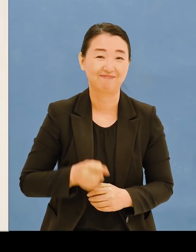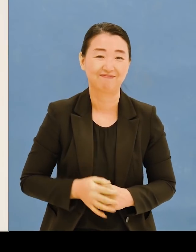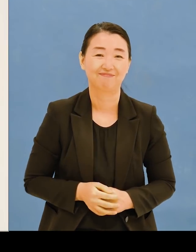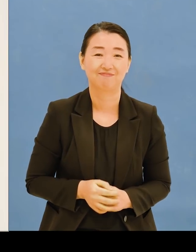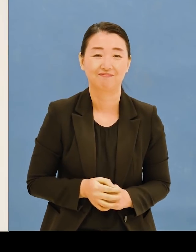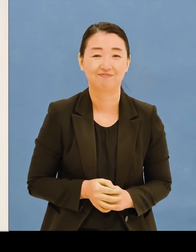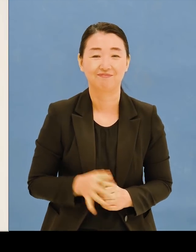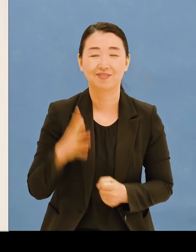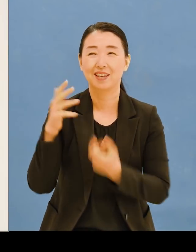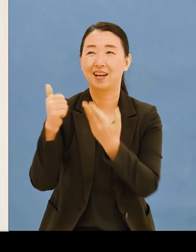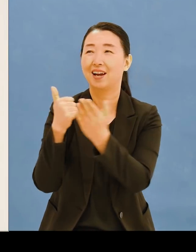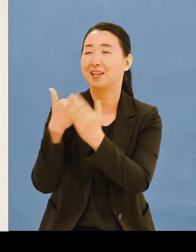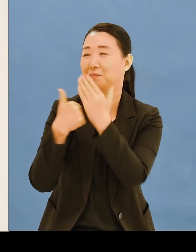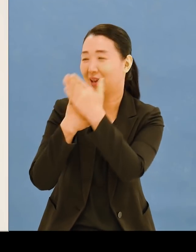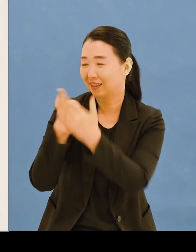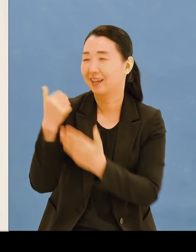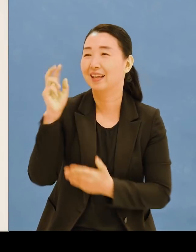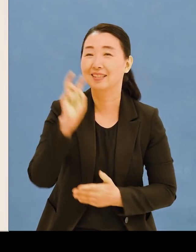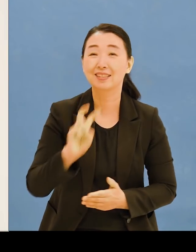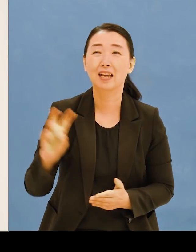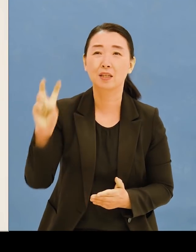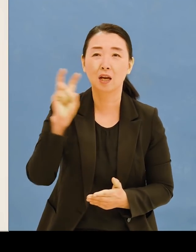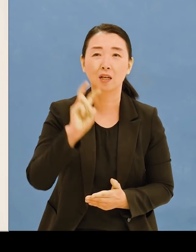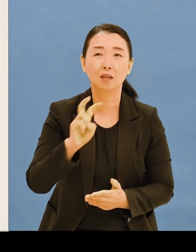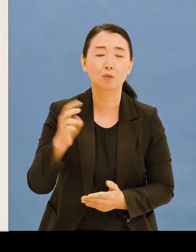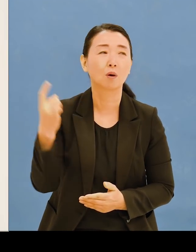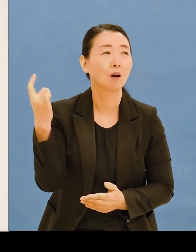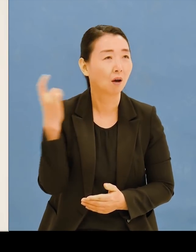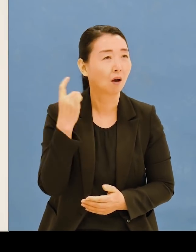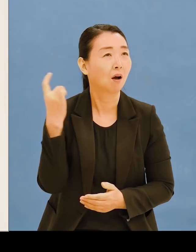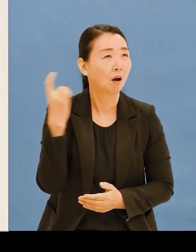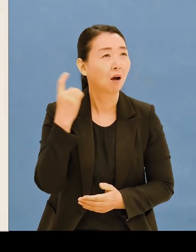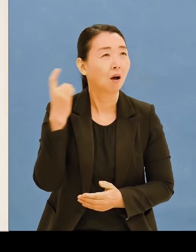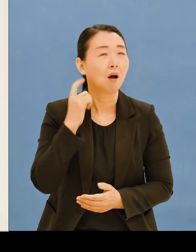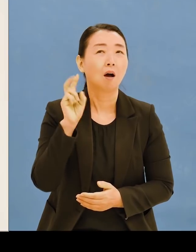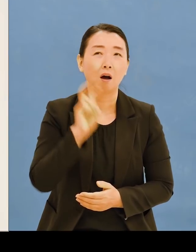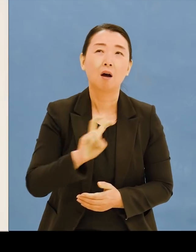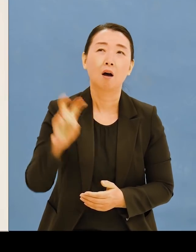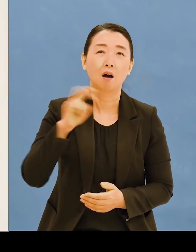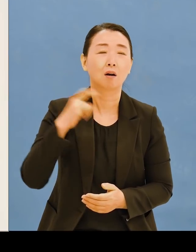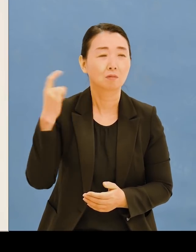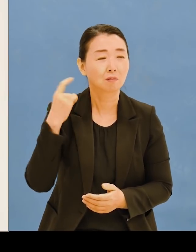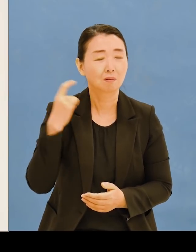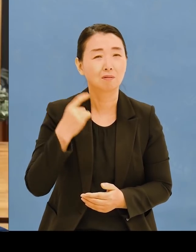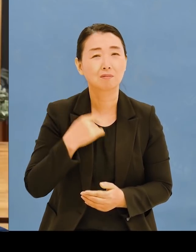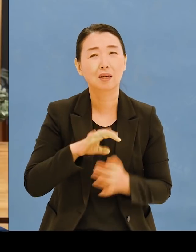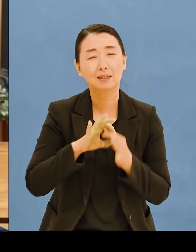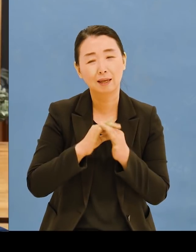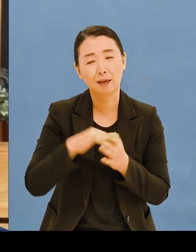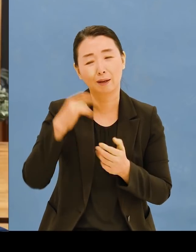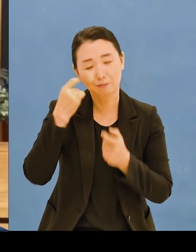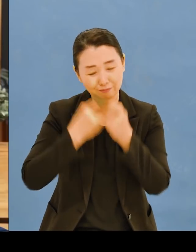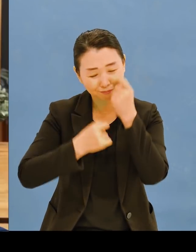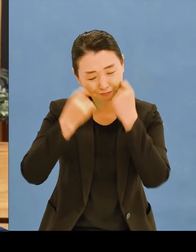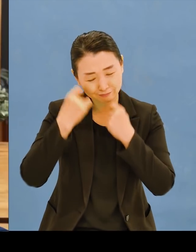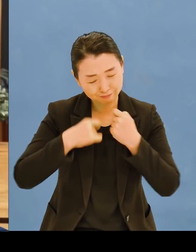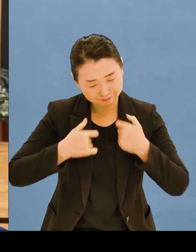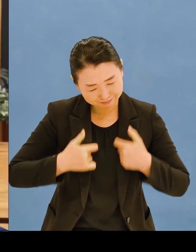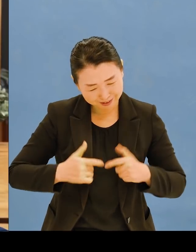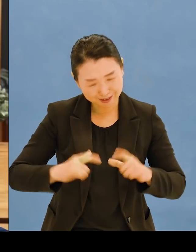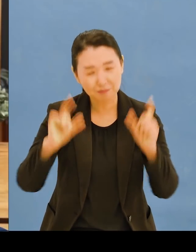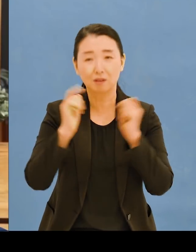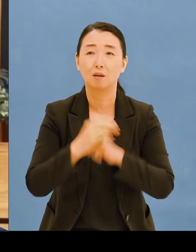네. 하나님의 은혜라는 찬양이 이제 이렇게 흘러나오는데 정말 그냥 펑펑 그냥 계속 하염없이 울었어요. 밤새 울었어요.